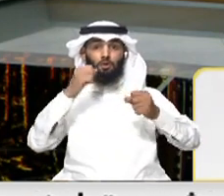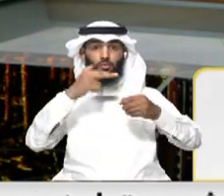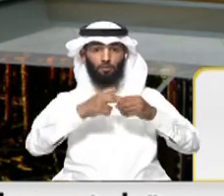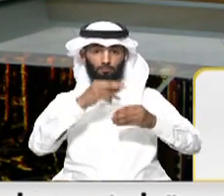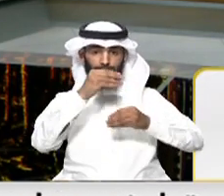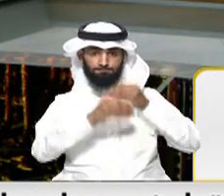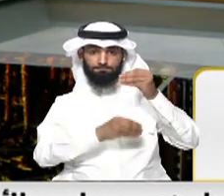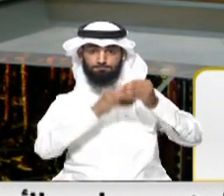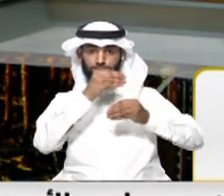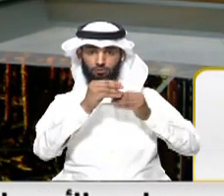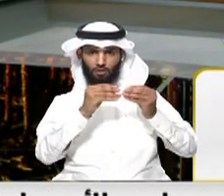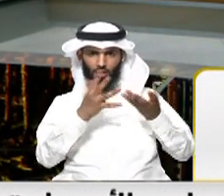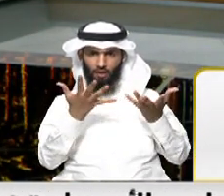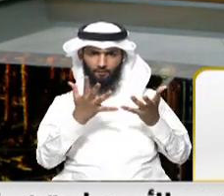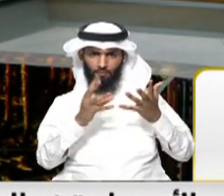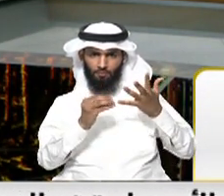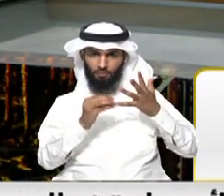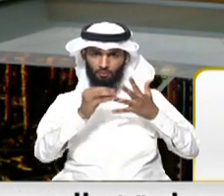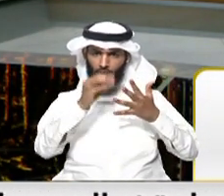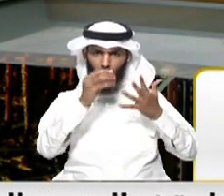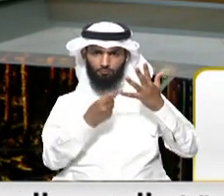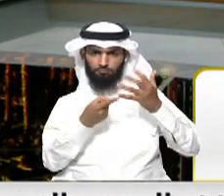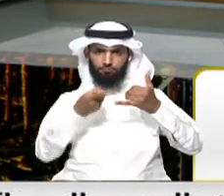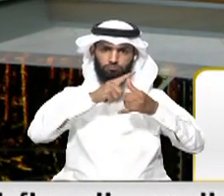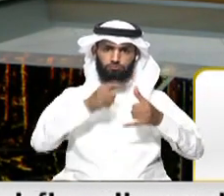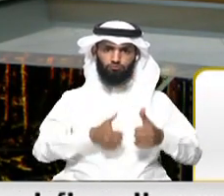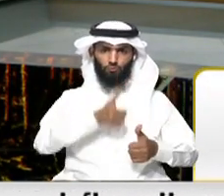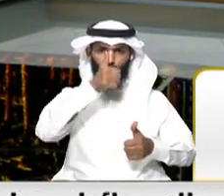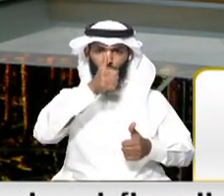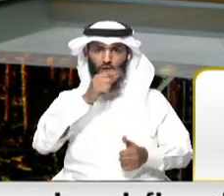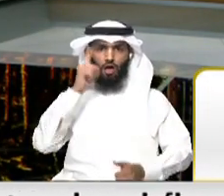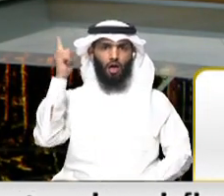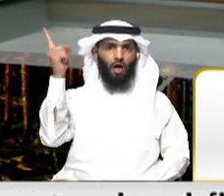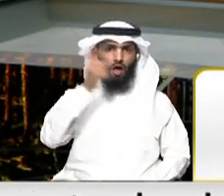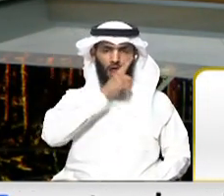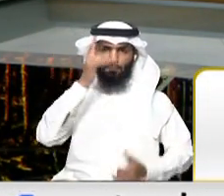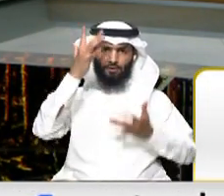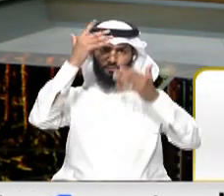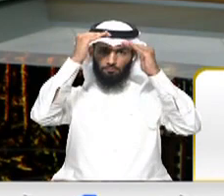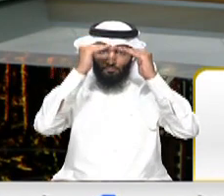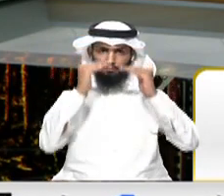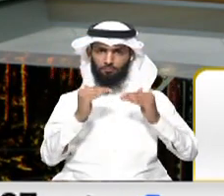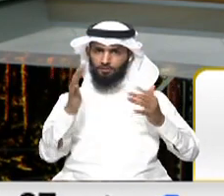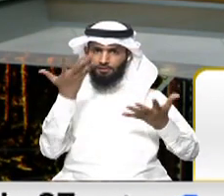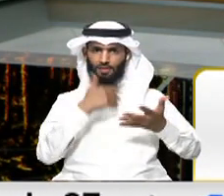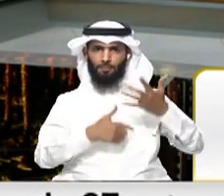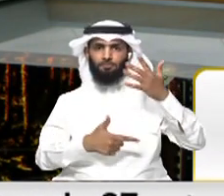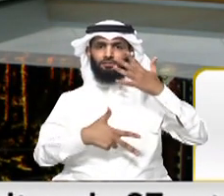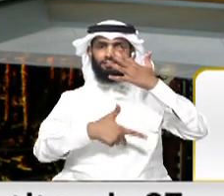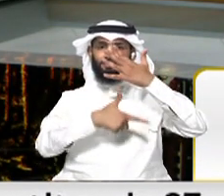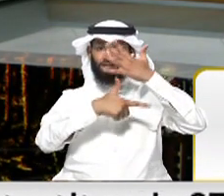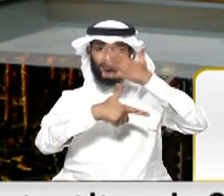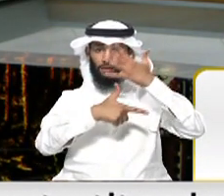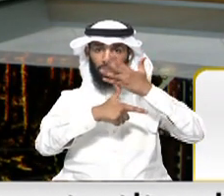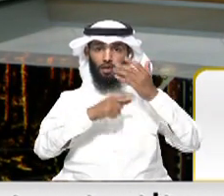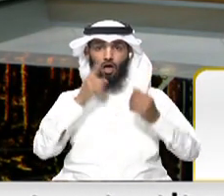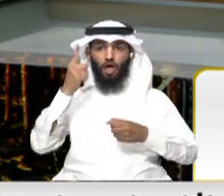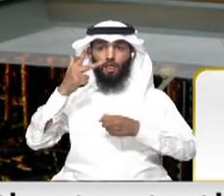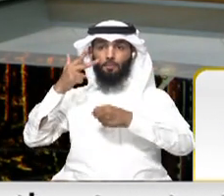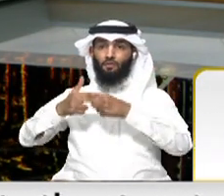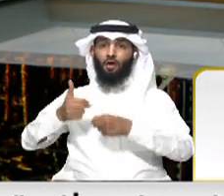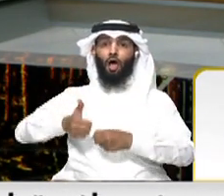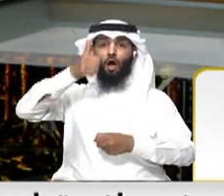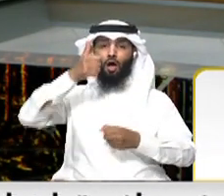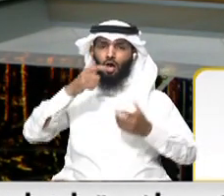مرحله واحده حيث احتلت المرتبه السابعه عالميا ضمن قائمه اكبر عشر مصافي نفطيه في العالم